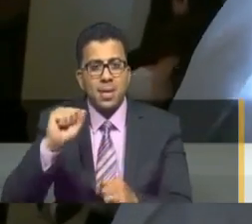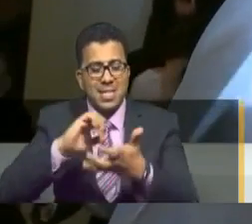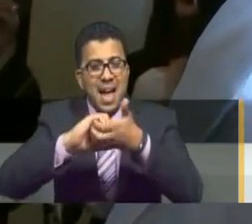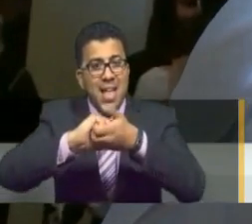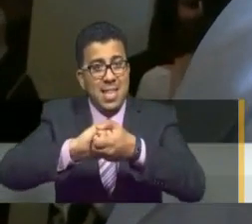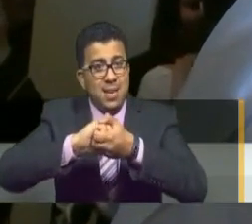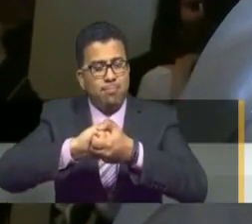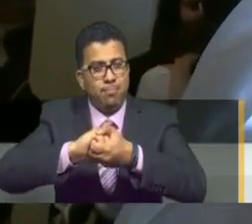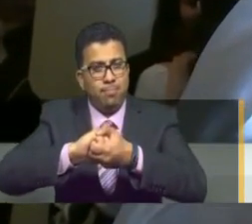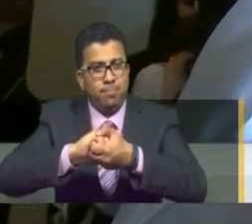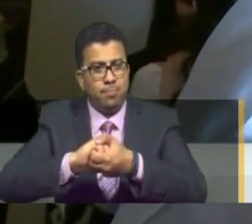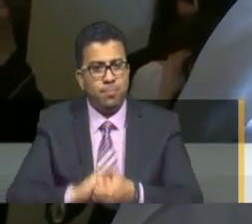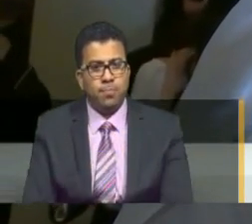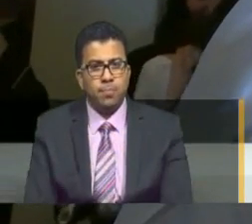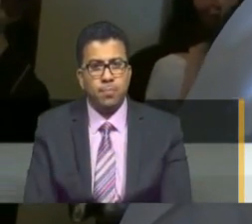الاتحادية.